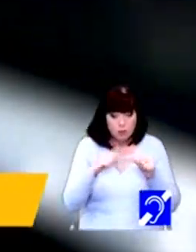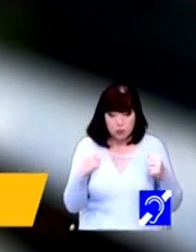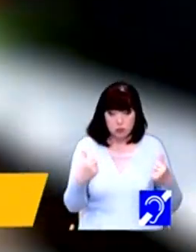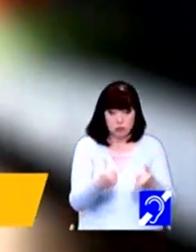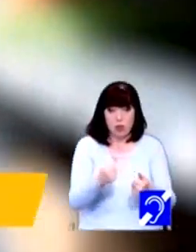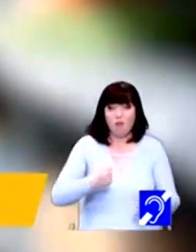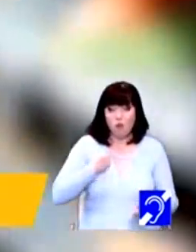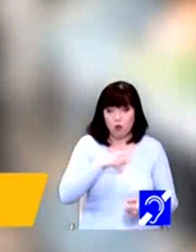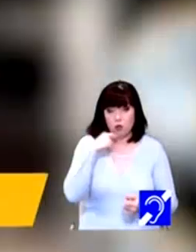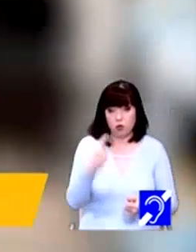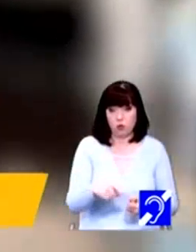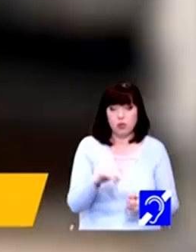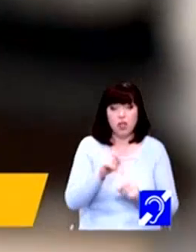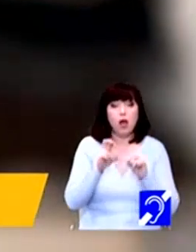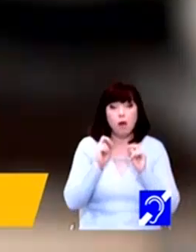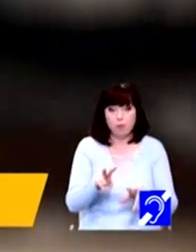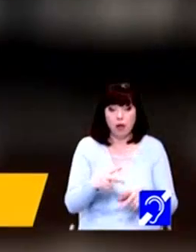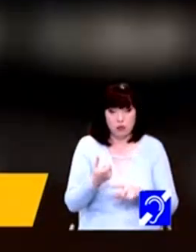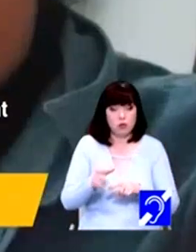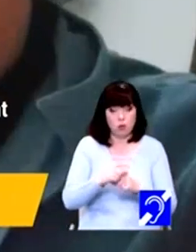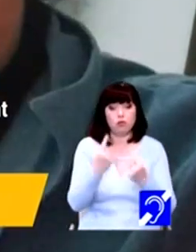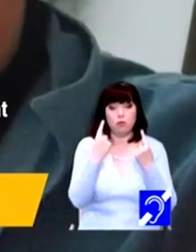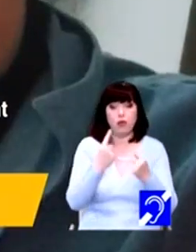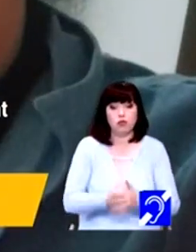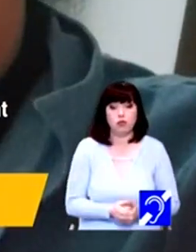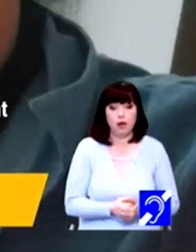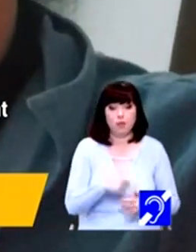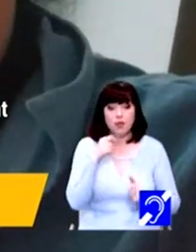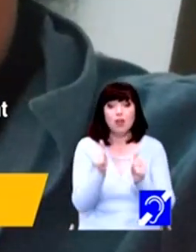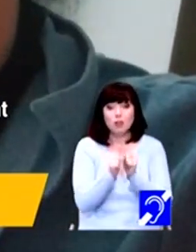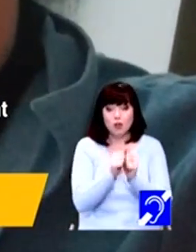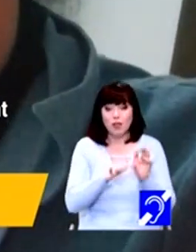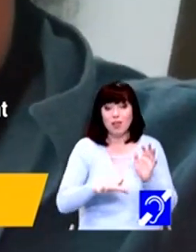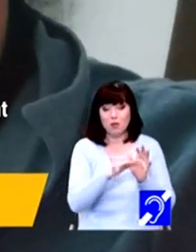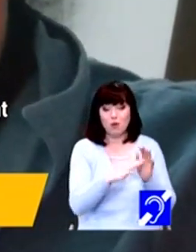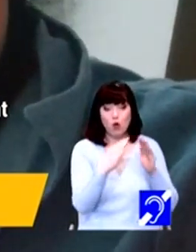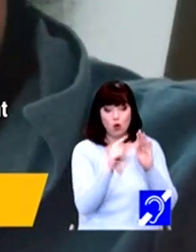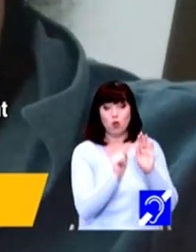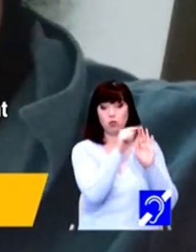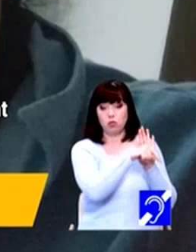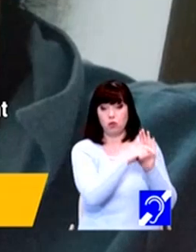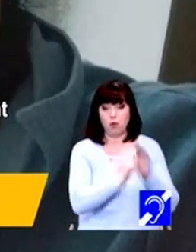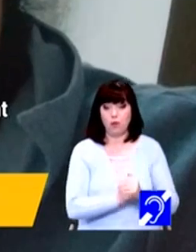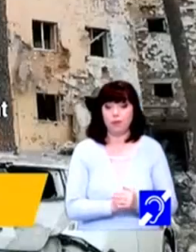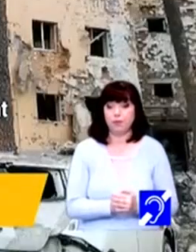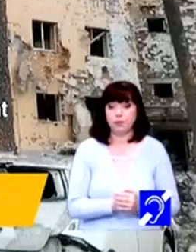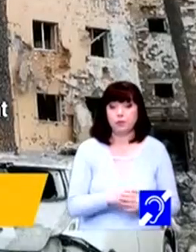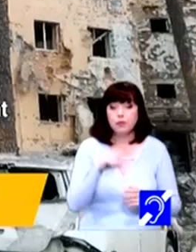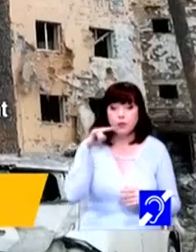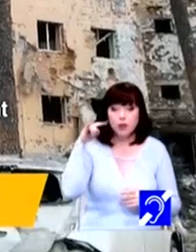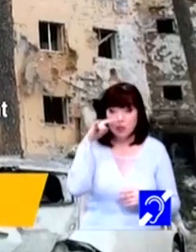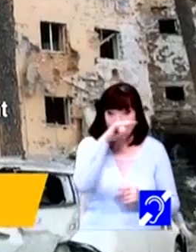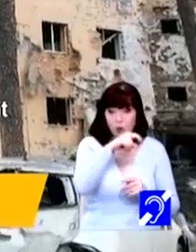unități militare rusești, iar pericolul este prea mare. В соседнем дворе, через дом от нас, с